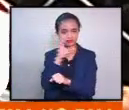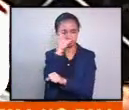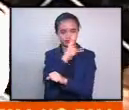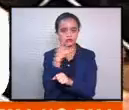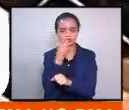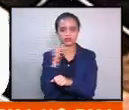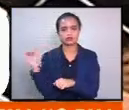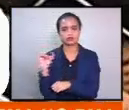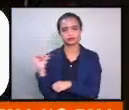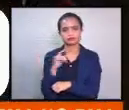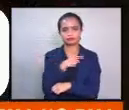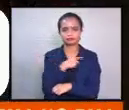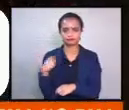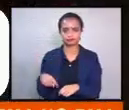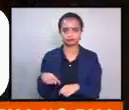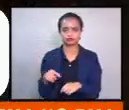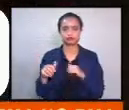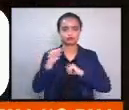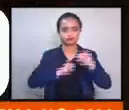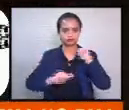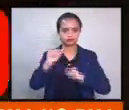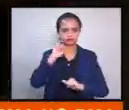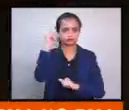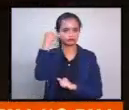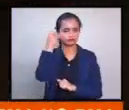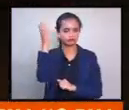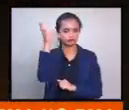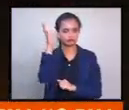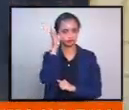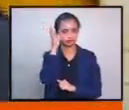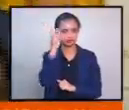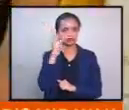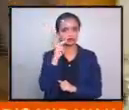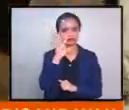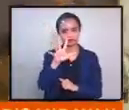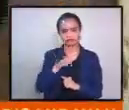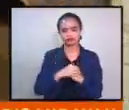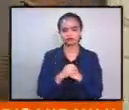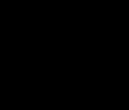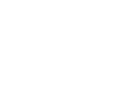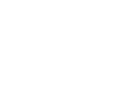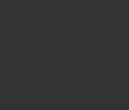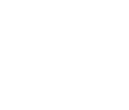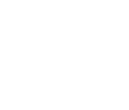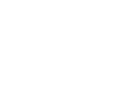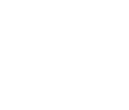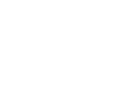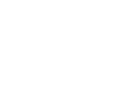din nila, mga Chinese din. Umaaksyon, JC Cosico, News 5.